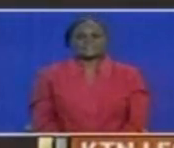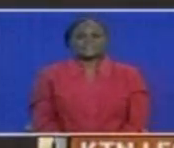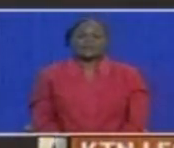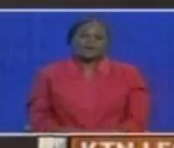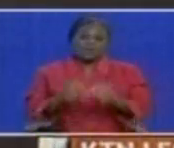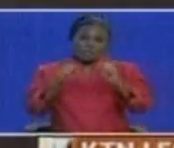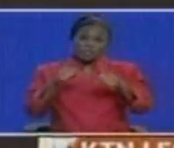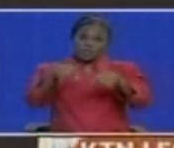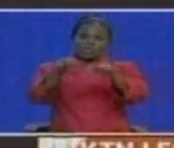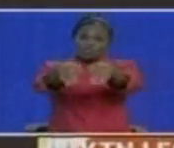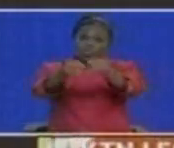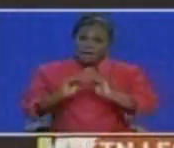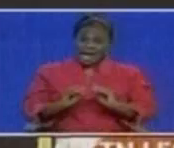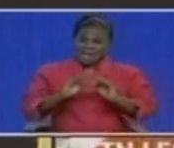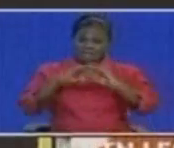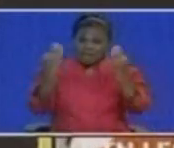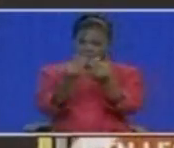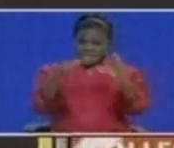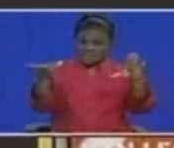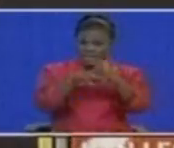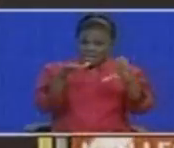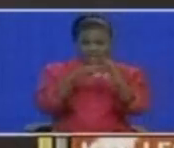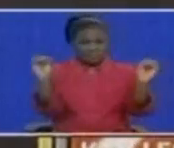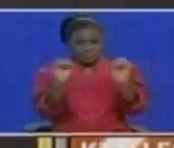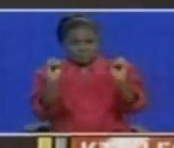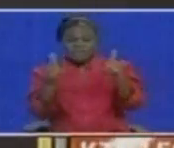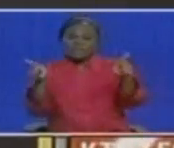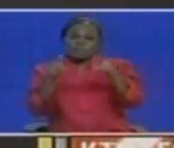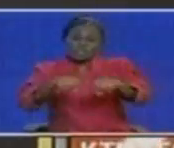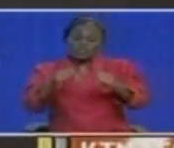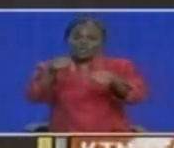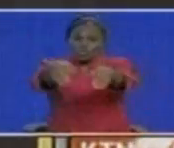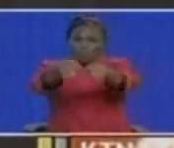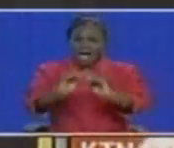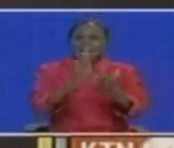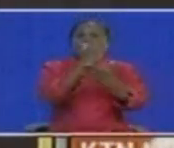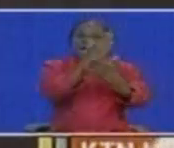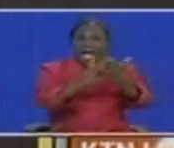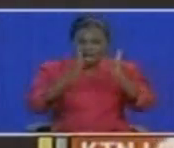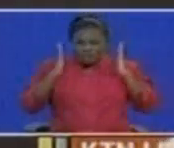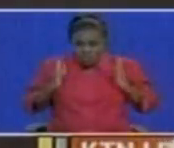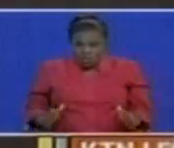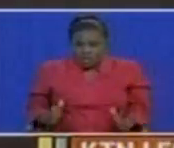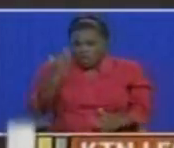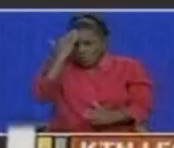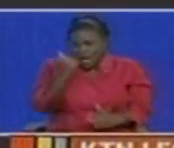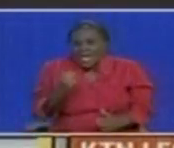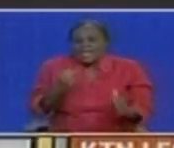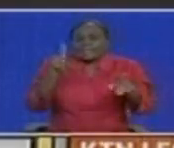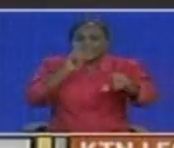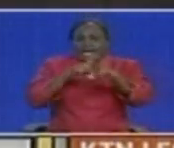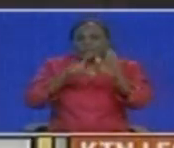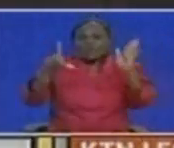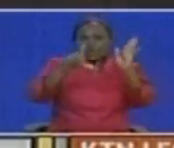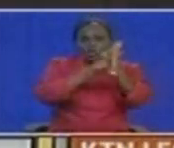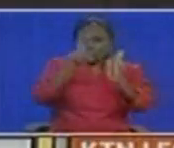Huenda msimzike jamaa wenu hivi karibuni, au pia mumzike nusu iwapo pendekezo la sheria mpya katika wizara ya afya